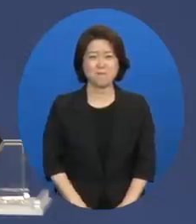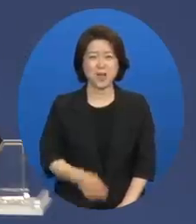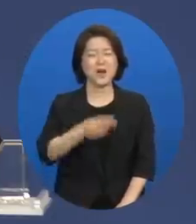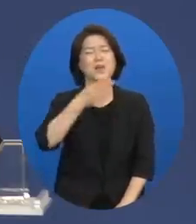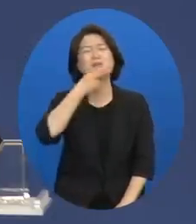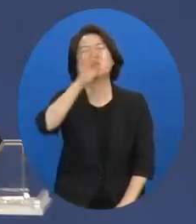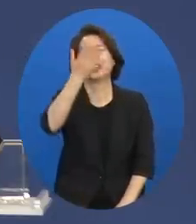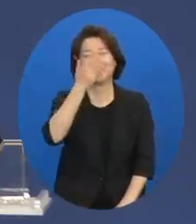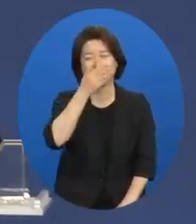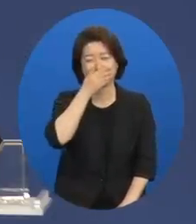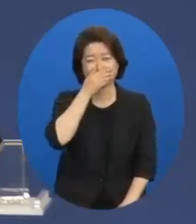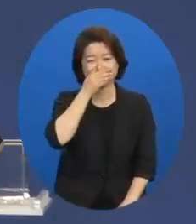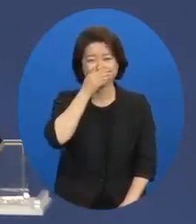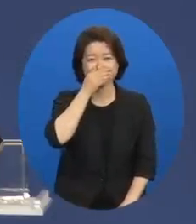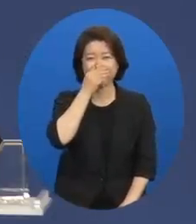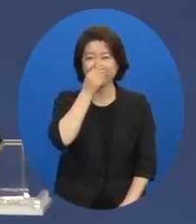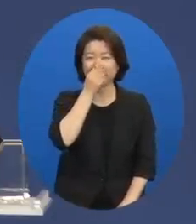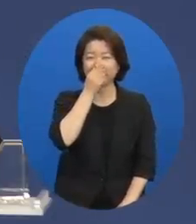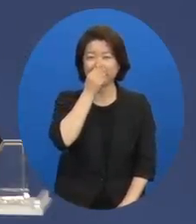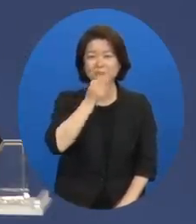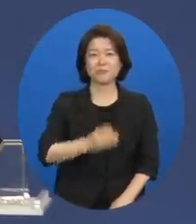없어야 돼요.